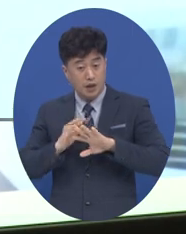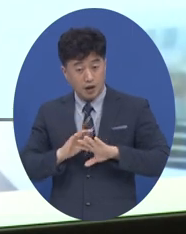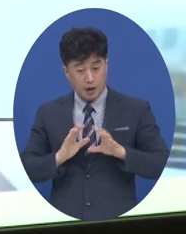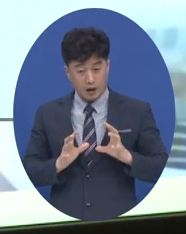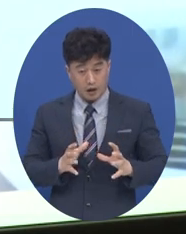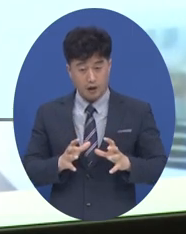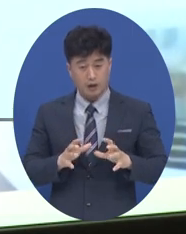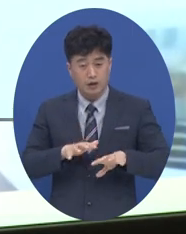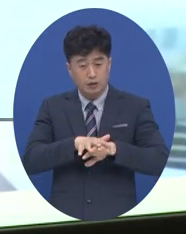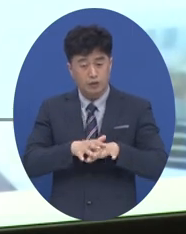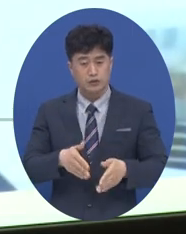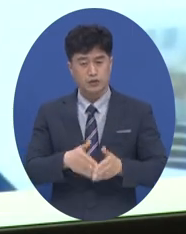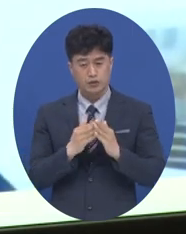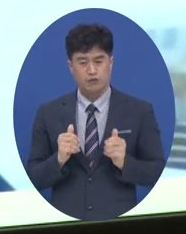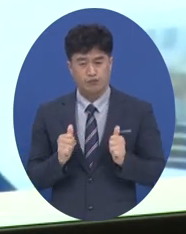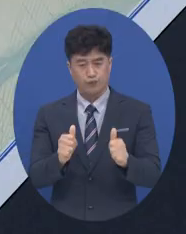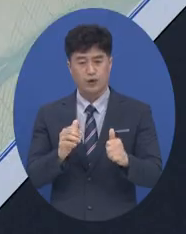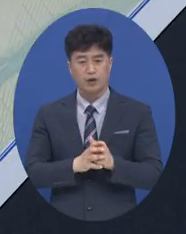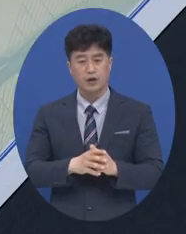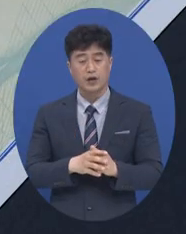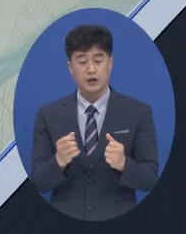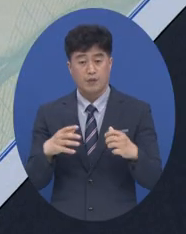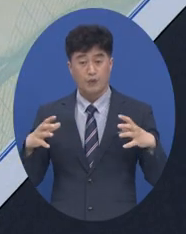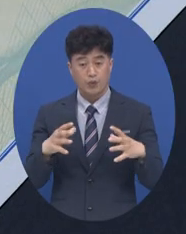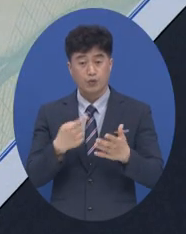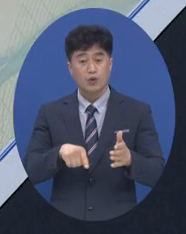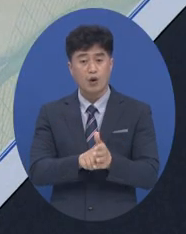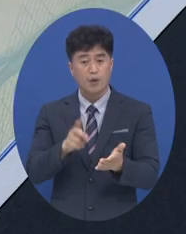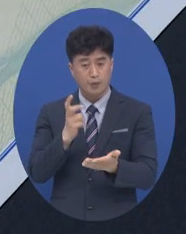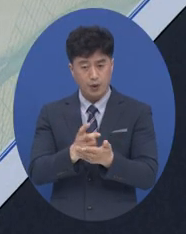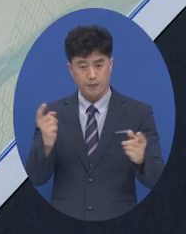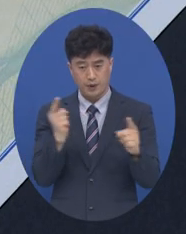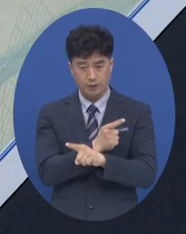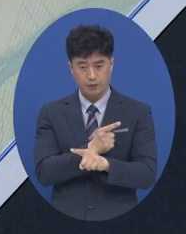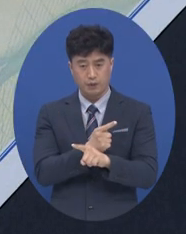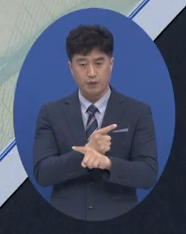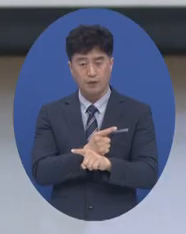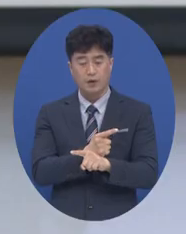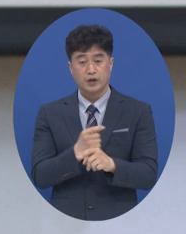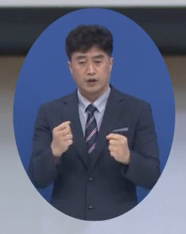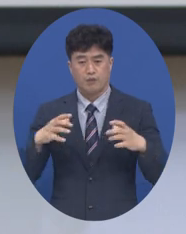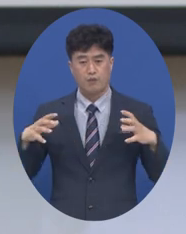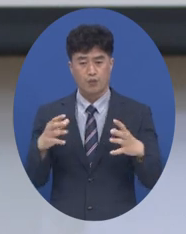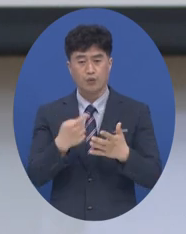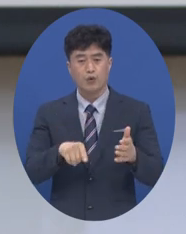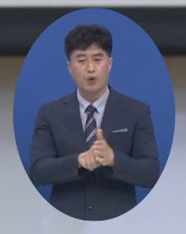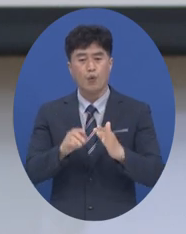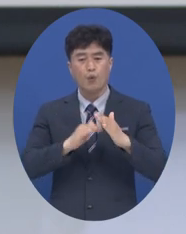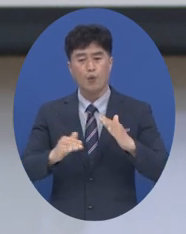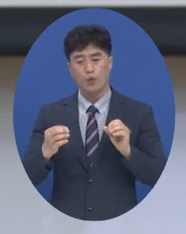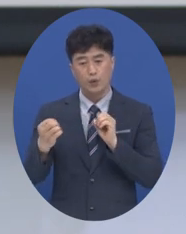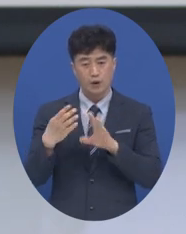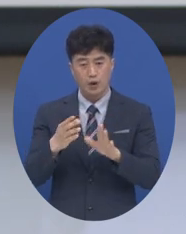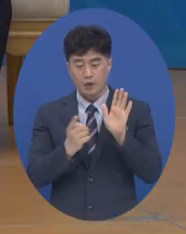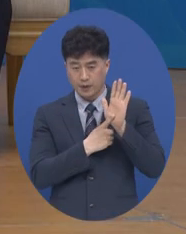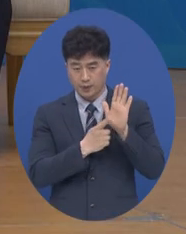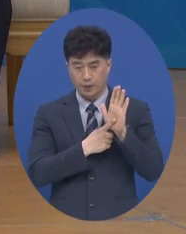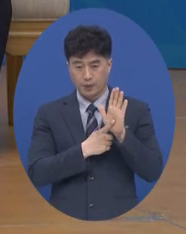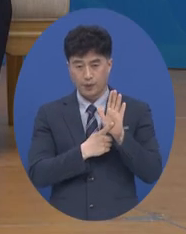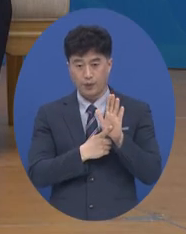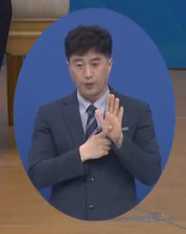구축에 힘을 쏟게 됩니다. 또한 남북협력을 위한 법령과 제도를 개선하고 남북협력을 위한 공동대응과